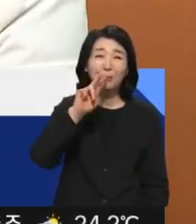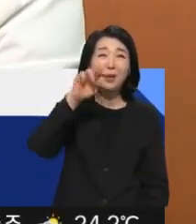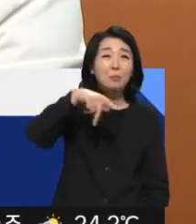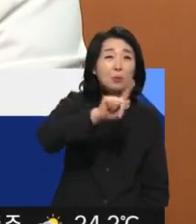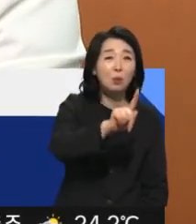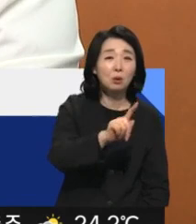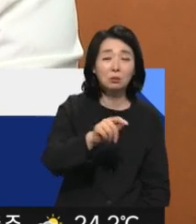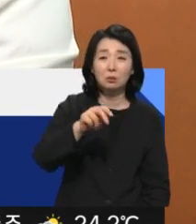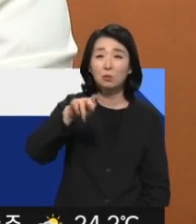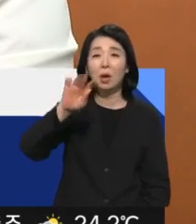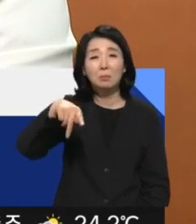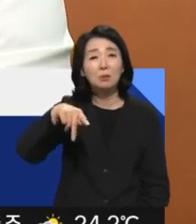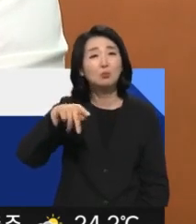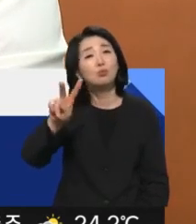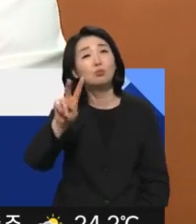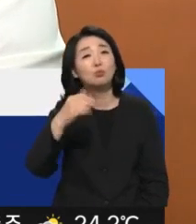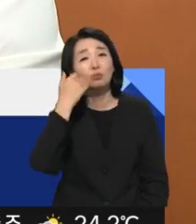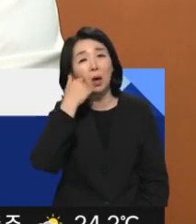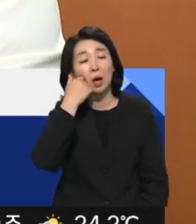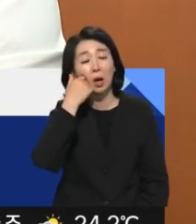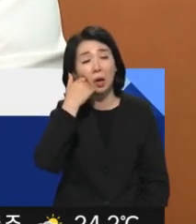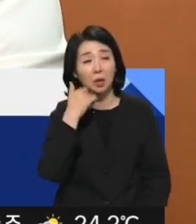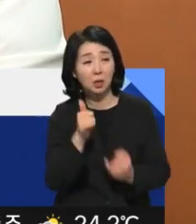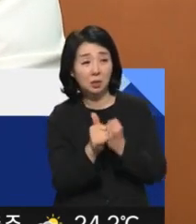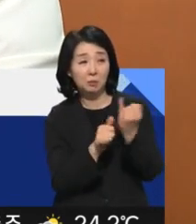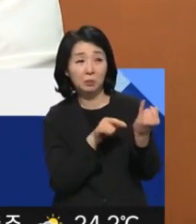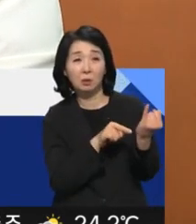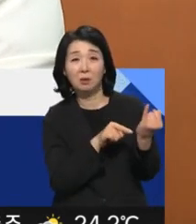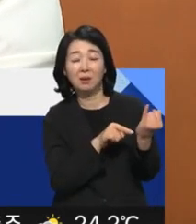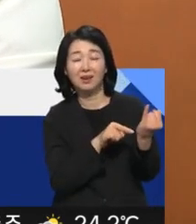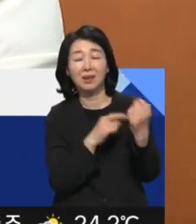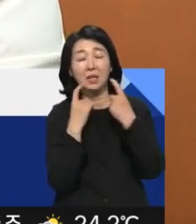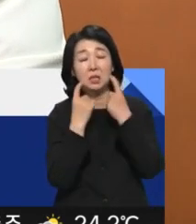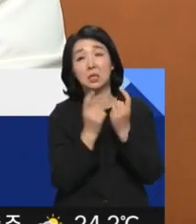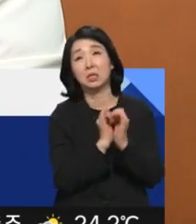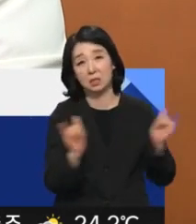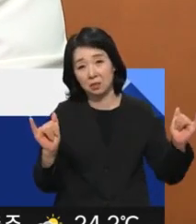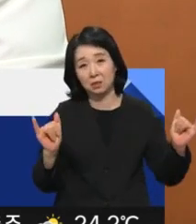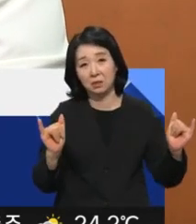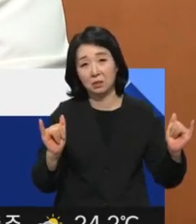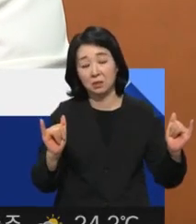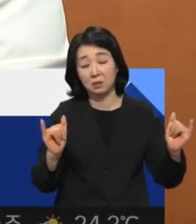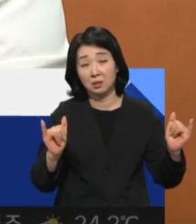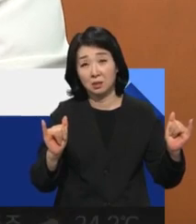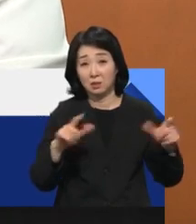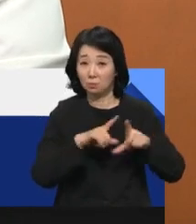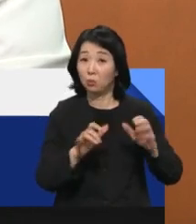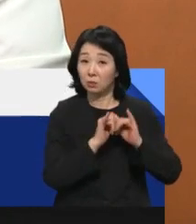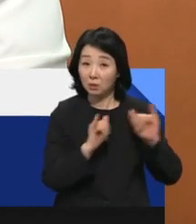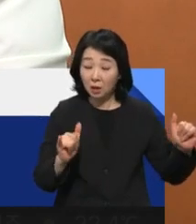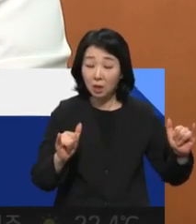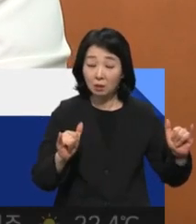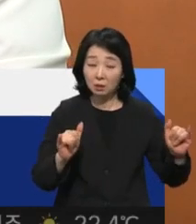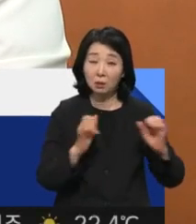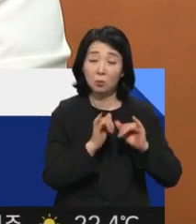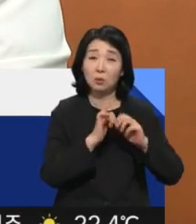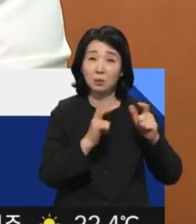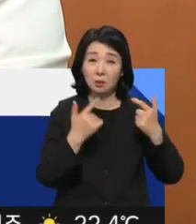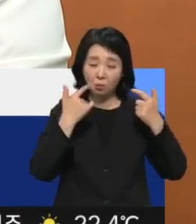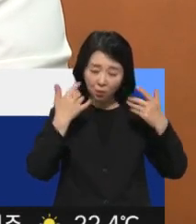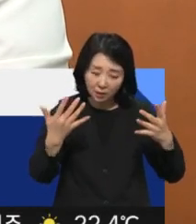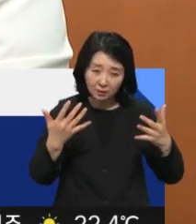누가 VIP2입니까? 김건희 여사는요 민간인입니다. 민간인을 한 번 더